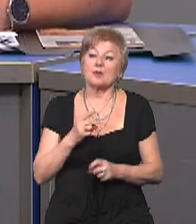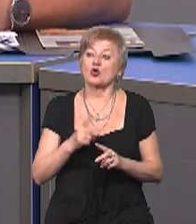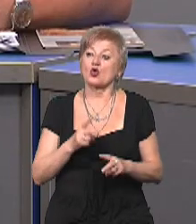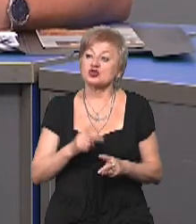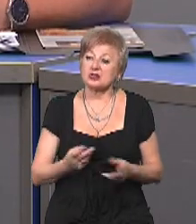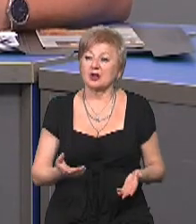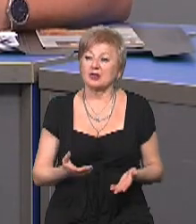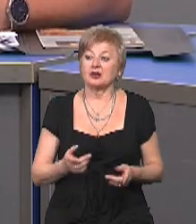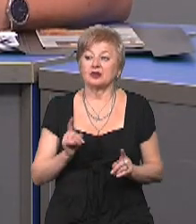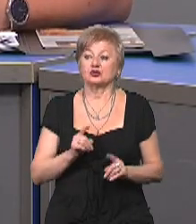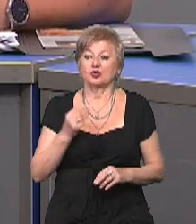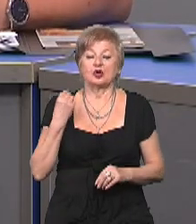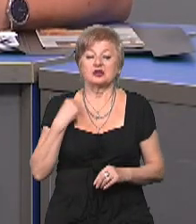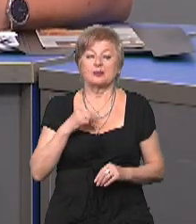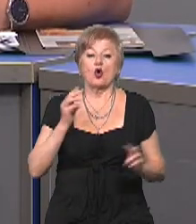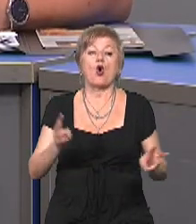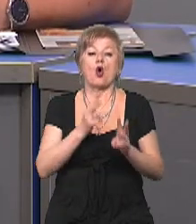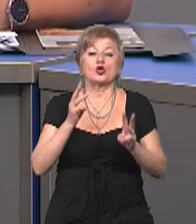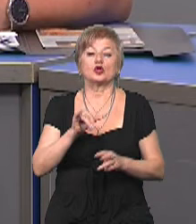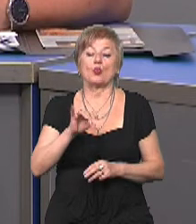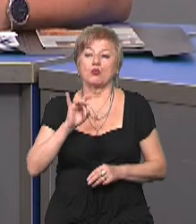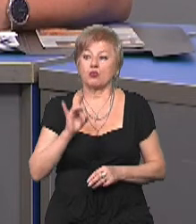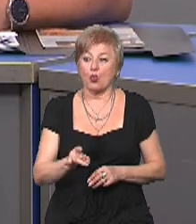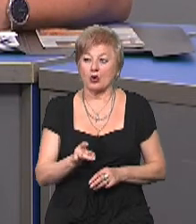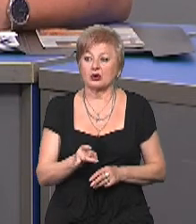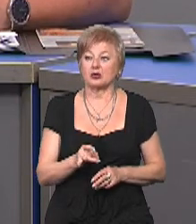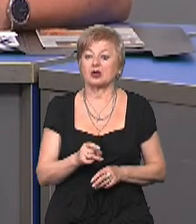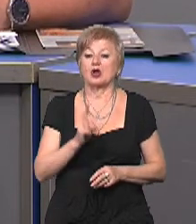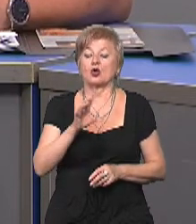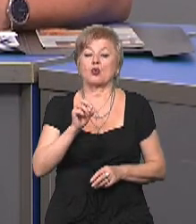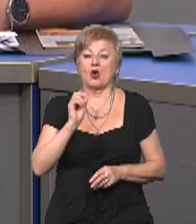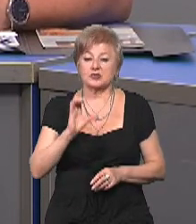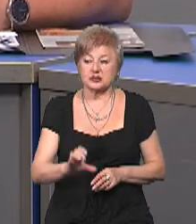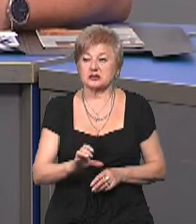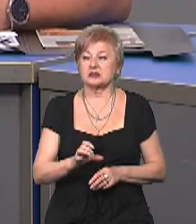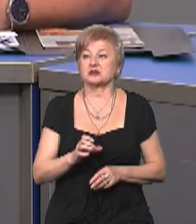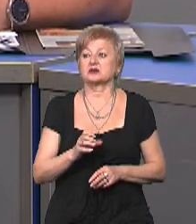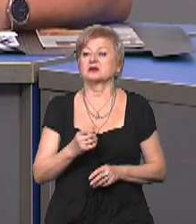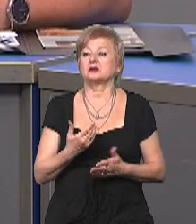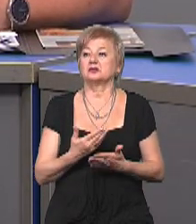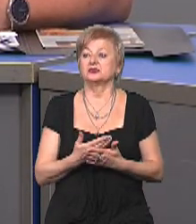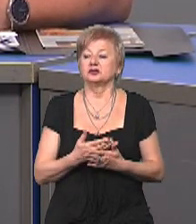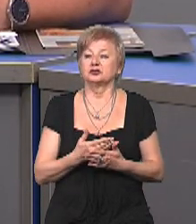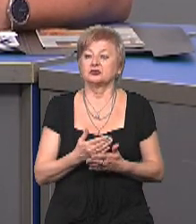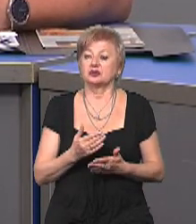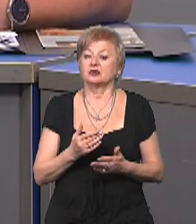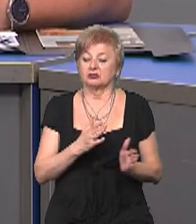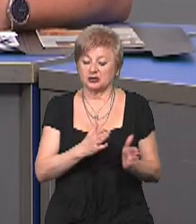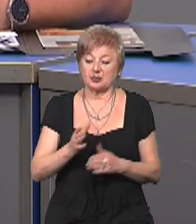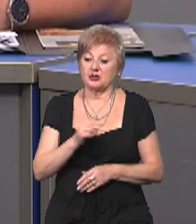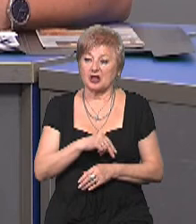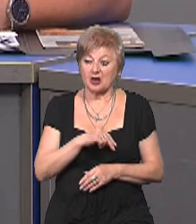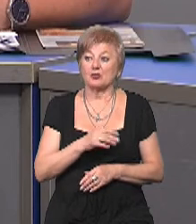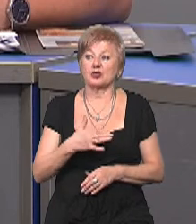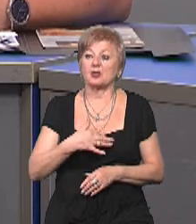Мединвестовские предприятия, такие как Запорожогнеупор, Запорожкокс, Запорожский железорудный комбинат стабильно работает. Я